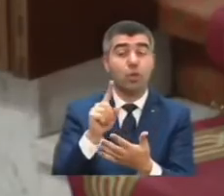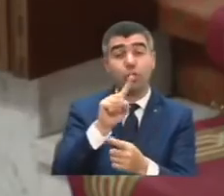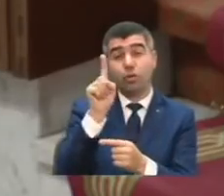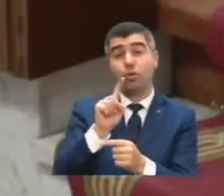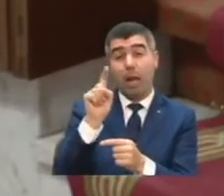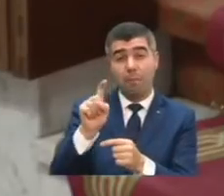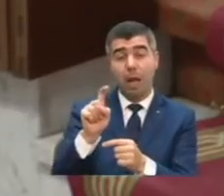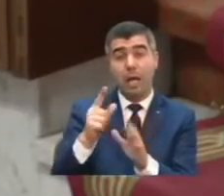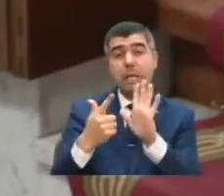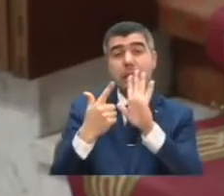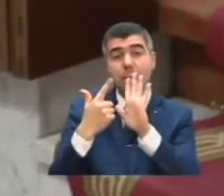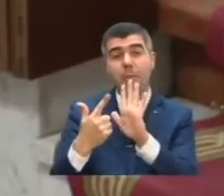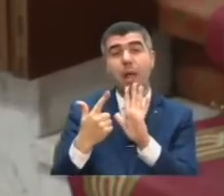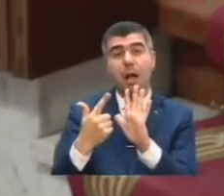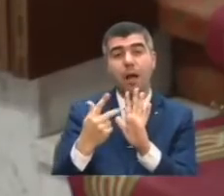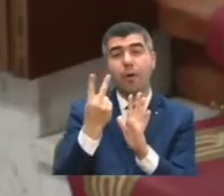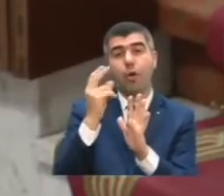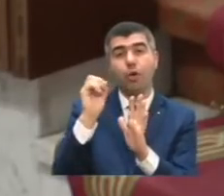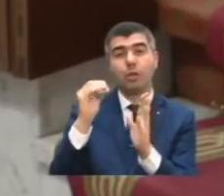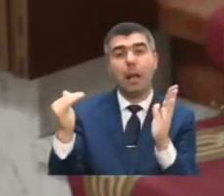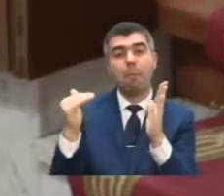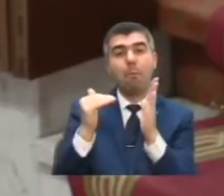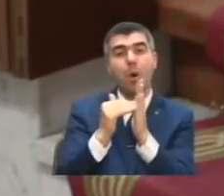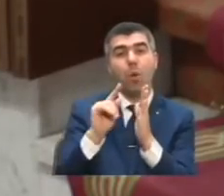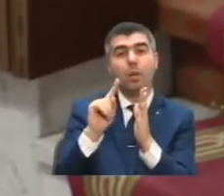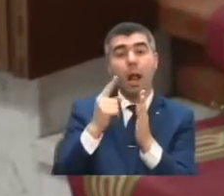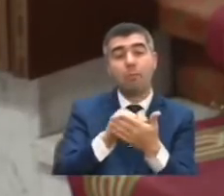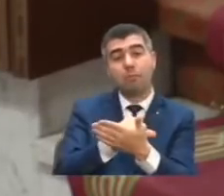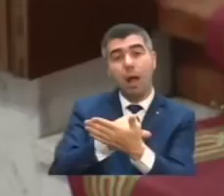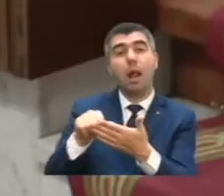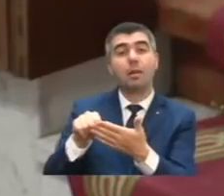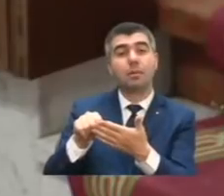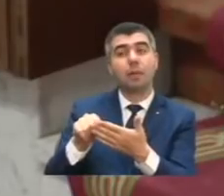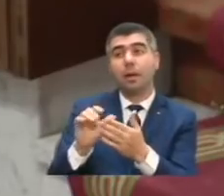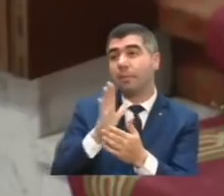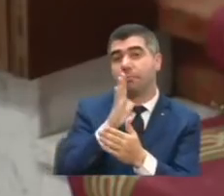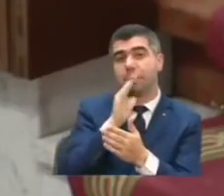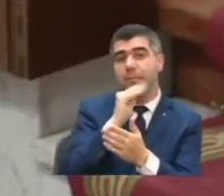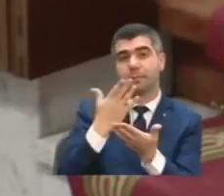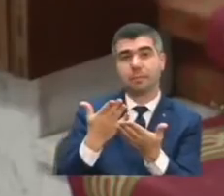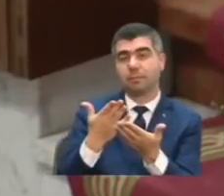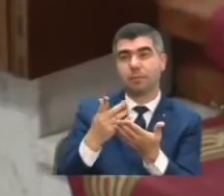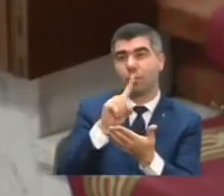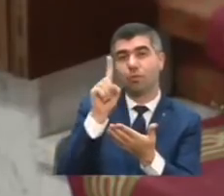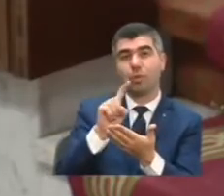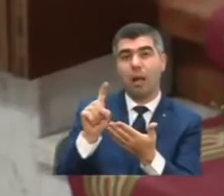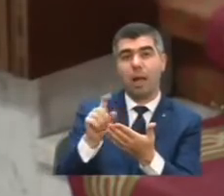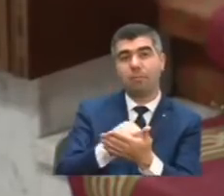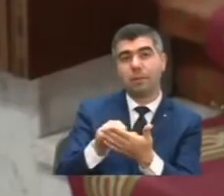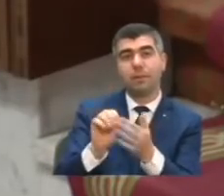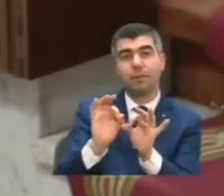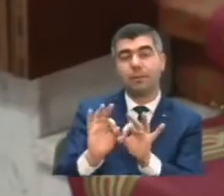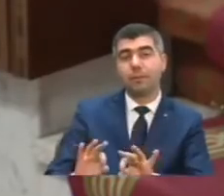782 مليون ديال الدرهم، وانا كما قلت هذا ماشي مبلغ بسيط يمكن لينا نتجاوزه، هذا مبلغ غير هن واحد العدد